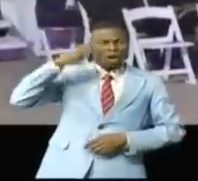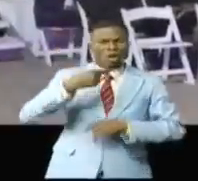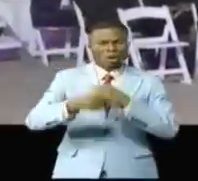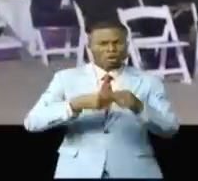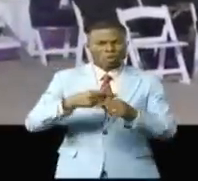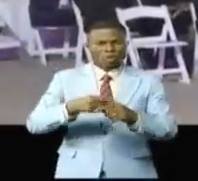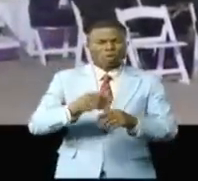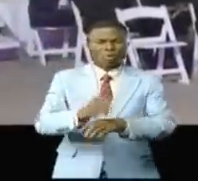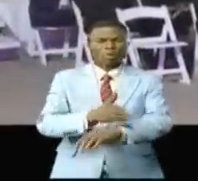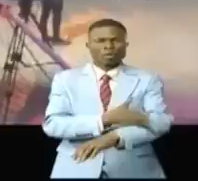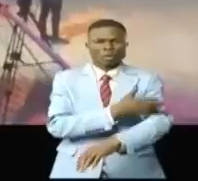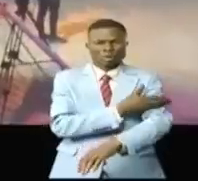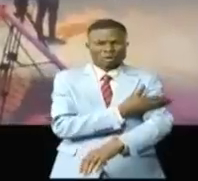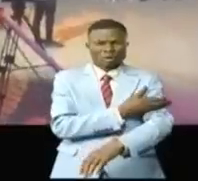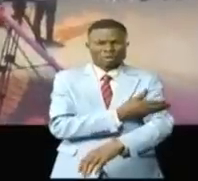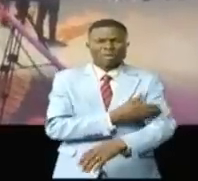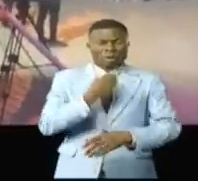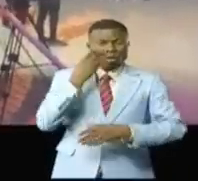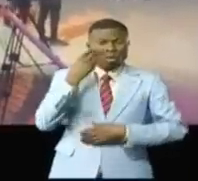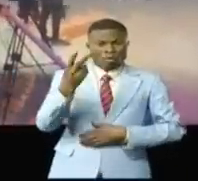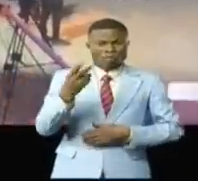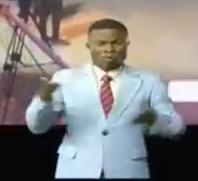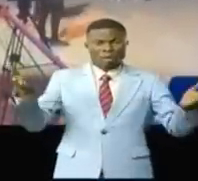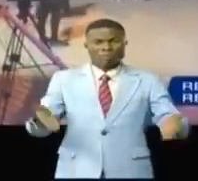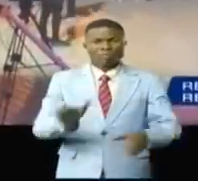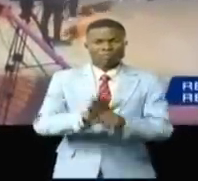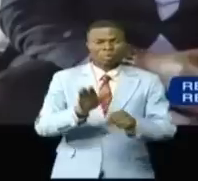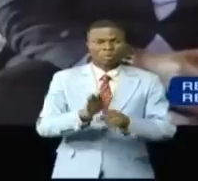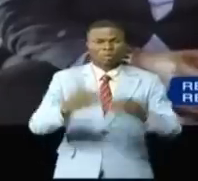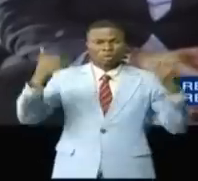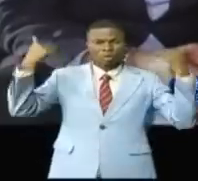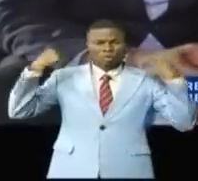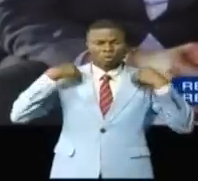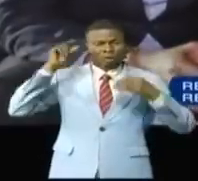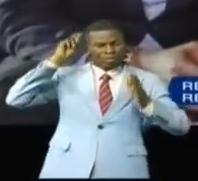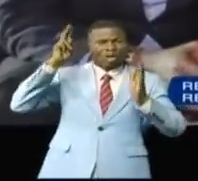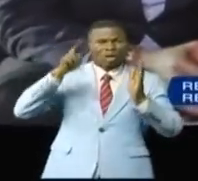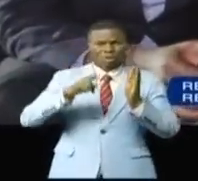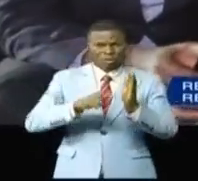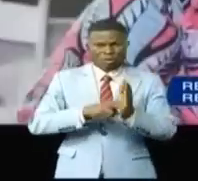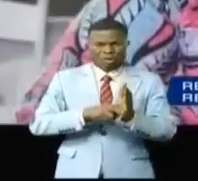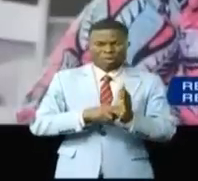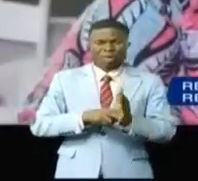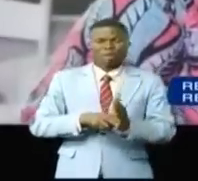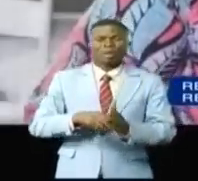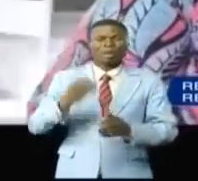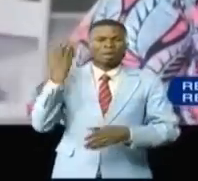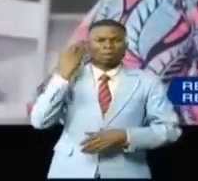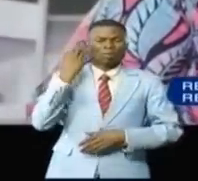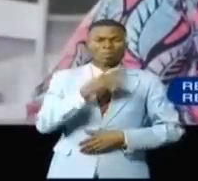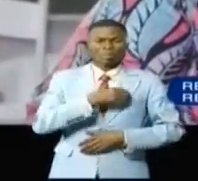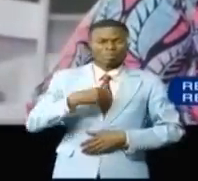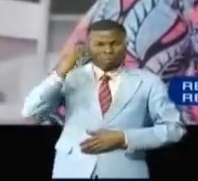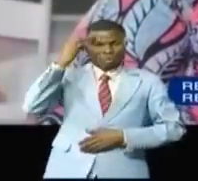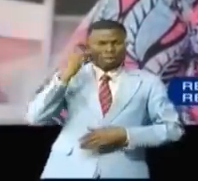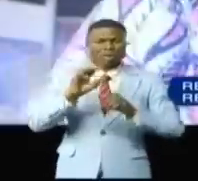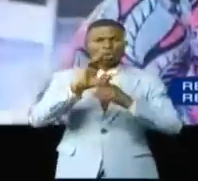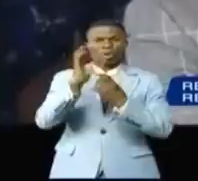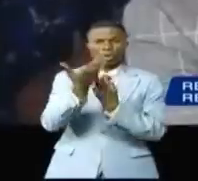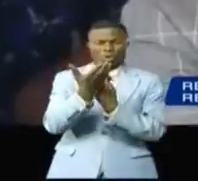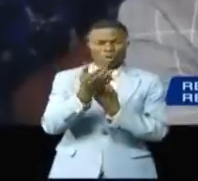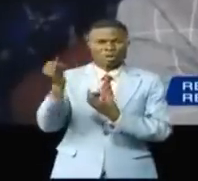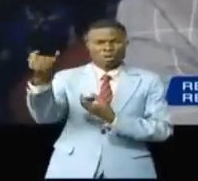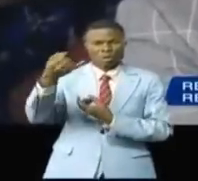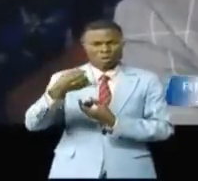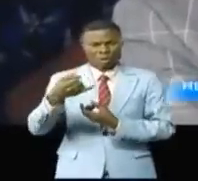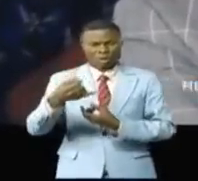prendre forme. On a noté la présence de plusieurs personnalités du gouvernement, dont Catherine Katungu, ministre de la Culture et Arts,